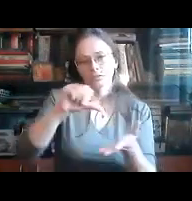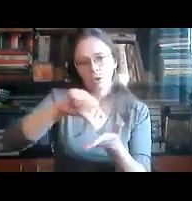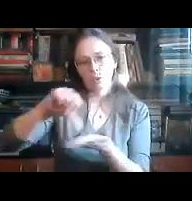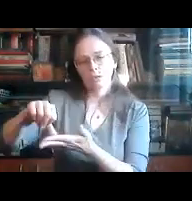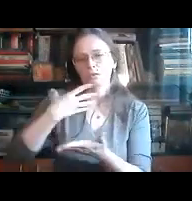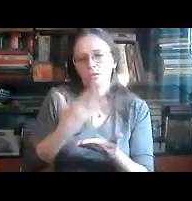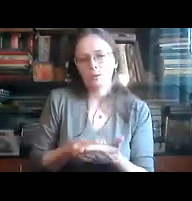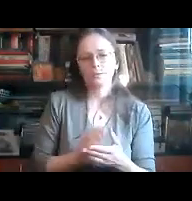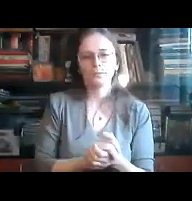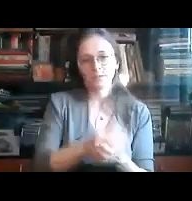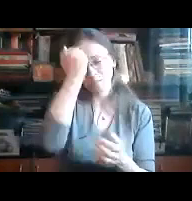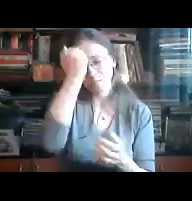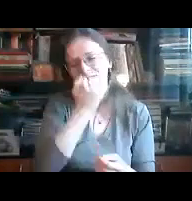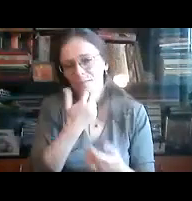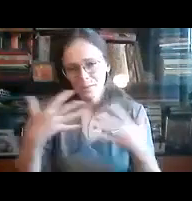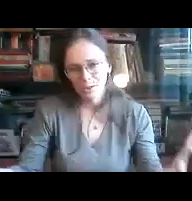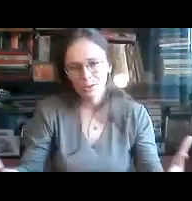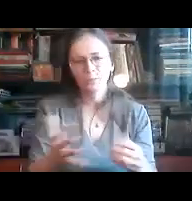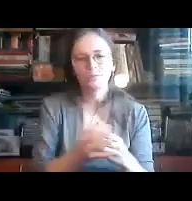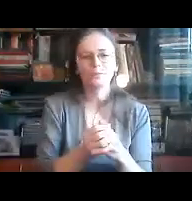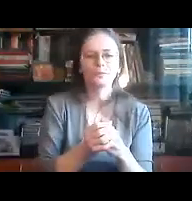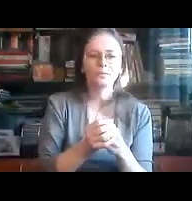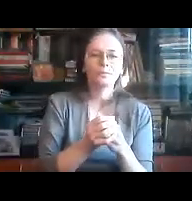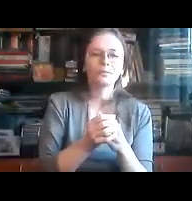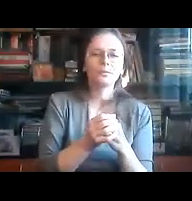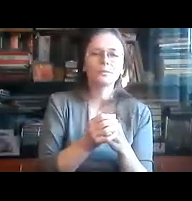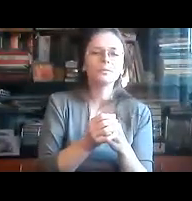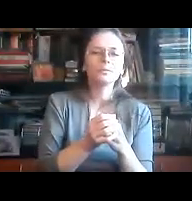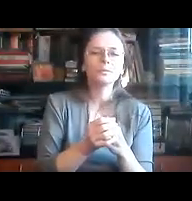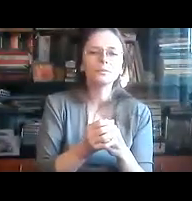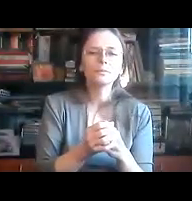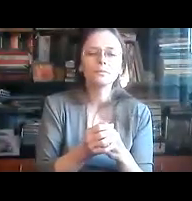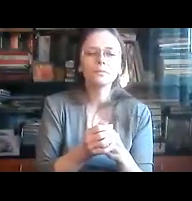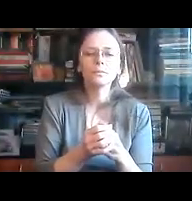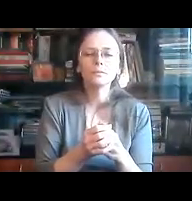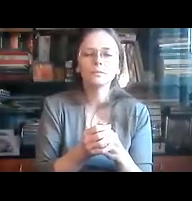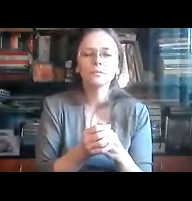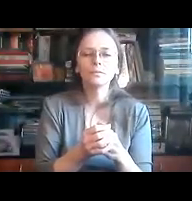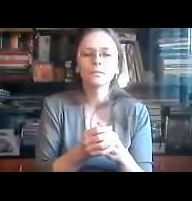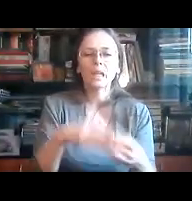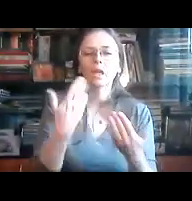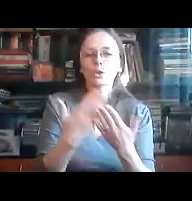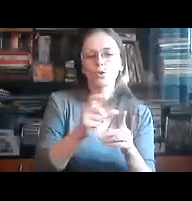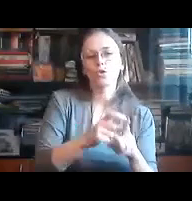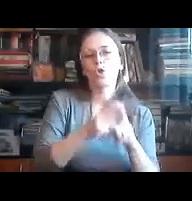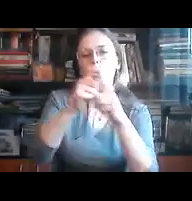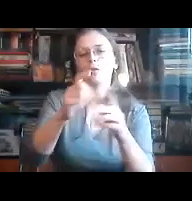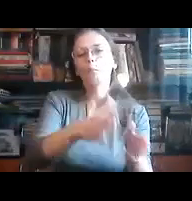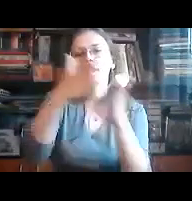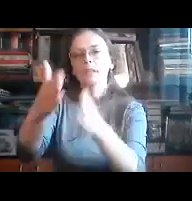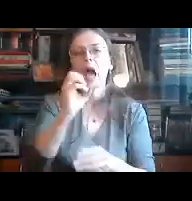Ну, оставайся с нами. Баден. Сейчас буду слово передавать Андрею. Андрей, да.